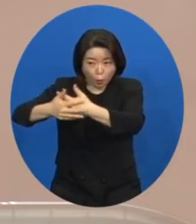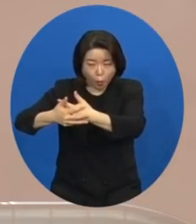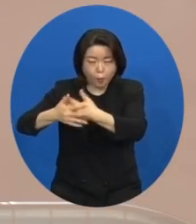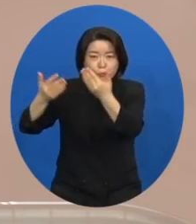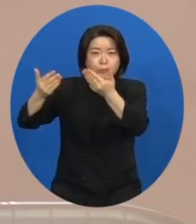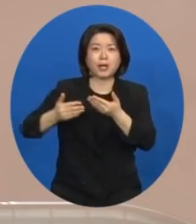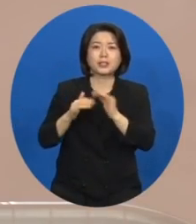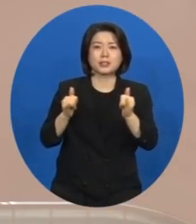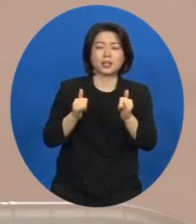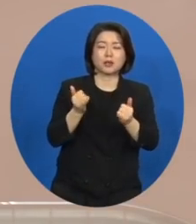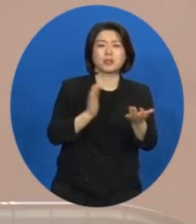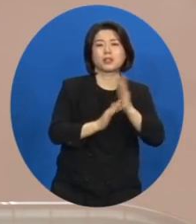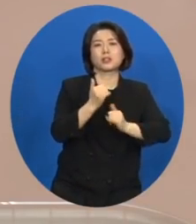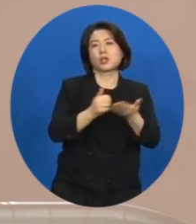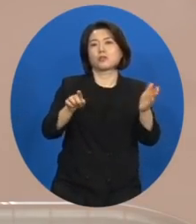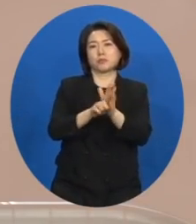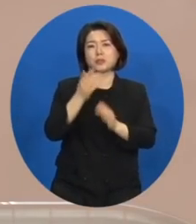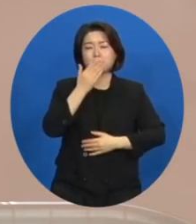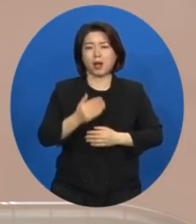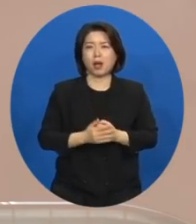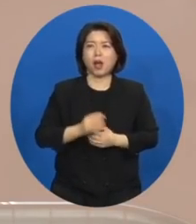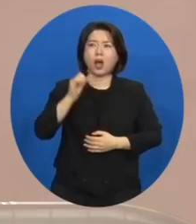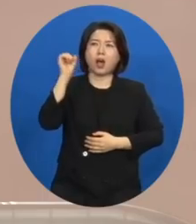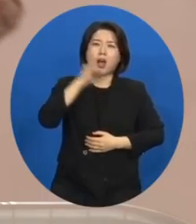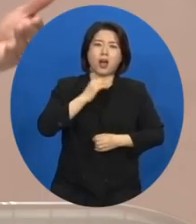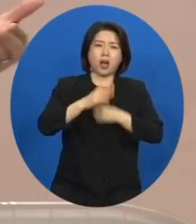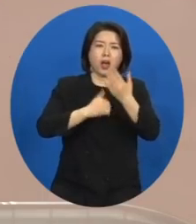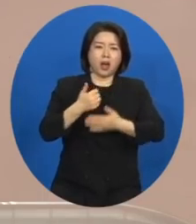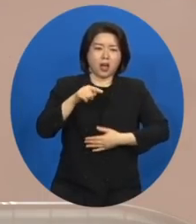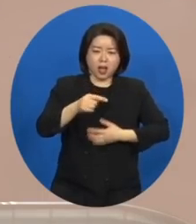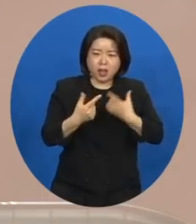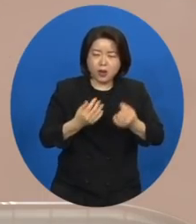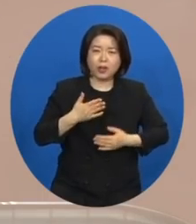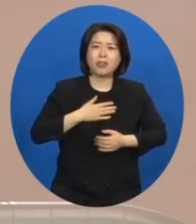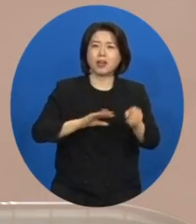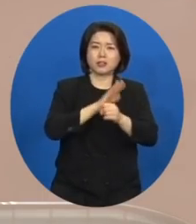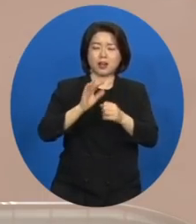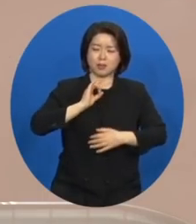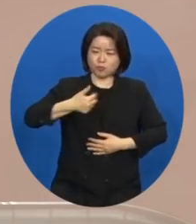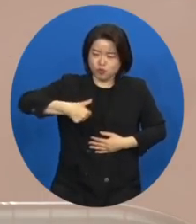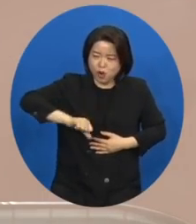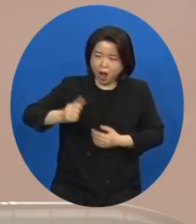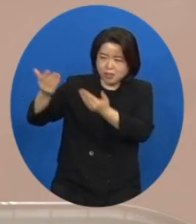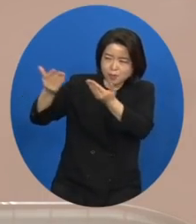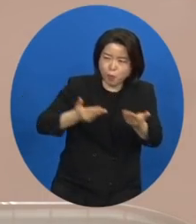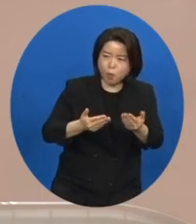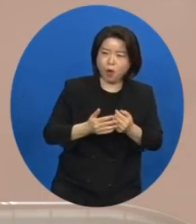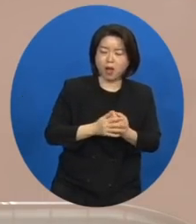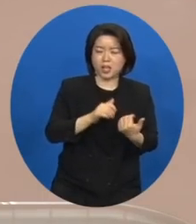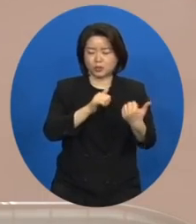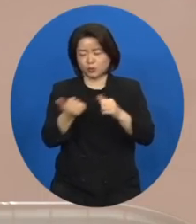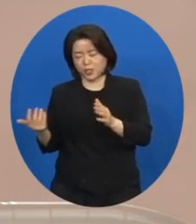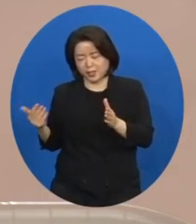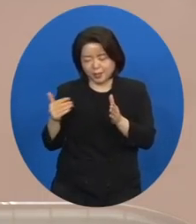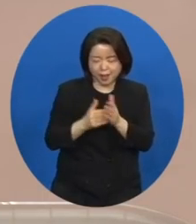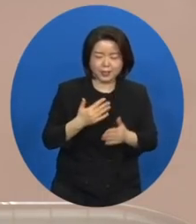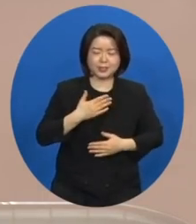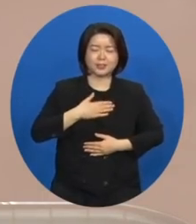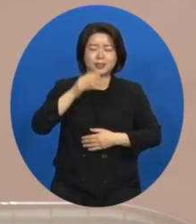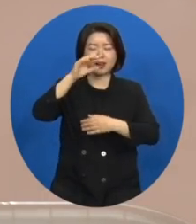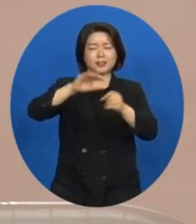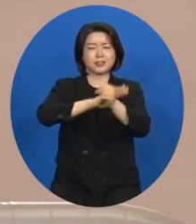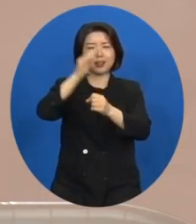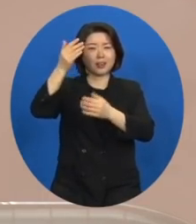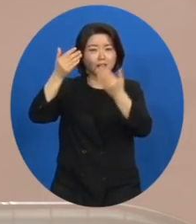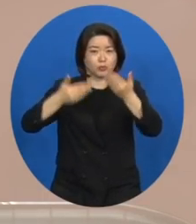예수님을 믿게 돼 아 하나님 나를 이처럼 사랑하시는 거나 독생자를 번외 주심으로써 죽기까지 사랑하시는 거야 그걸 깨달은 사람의